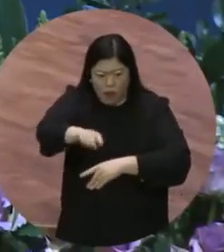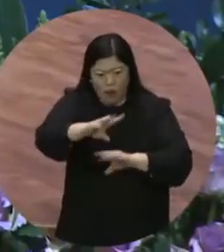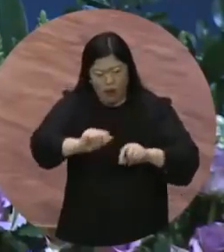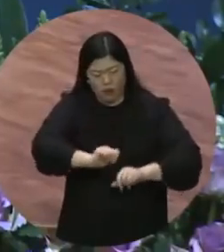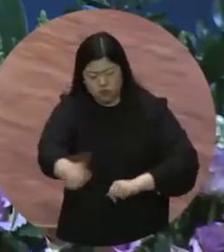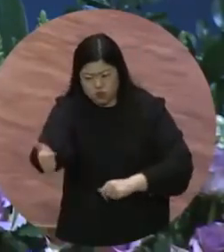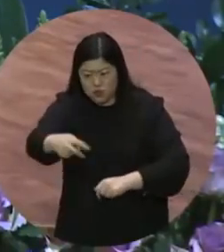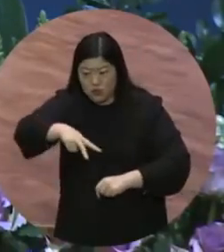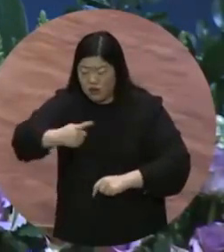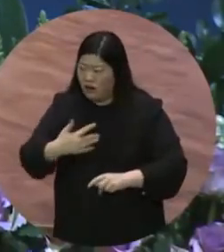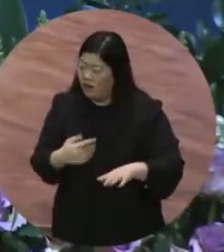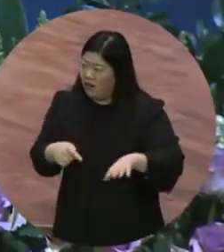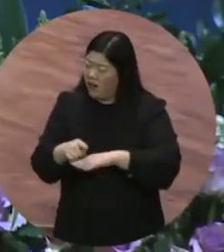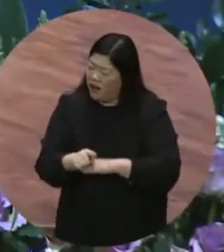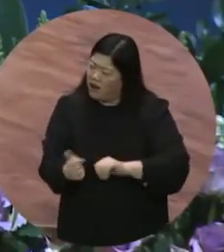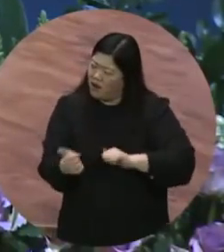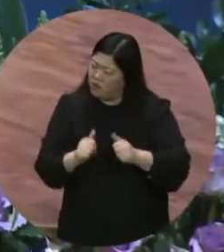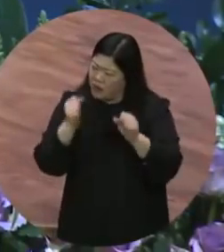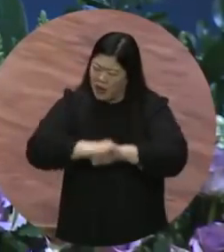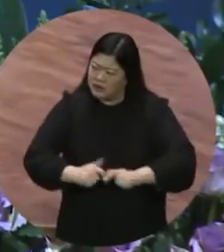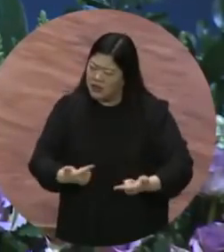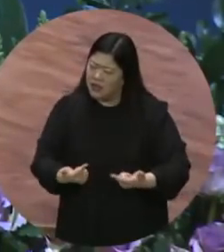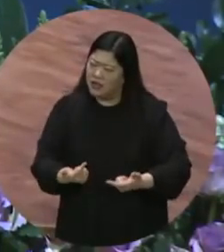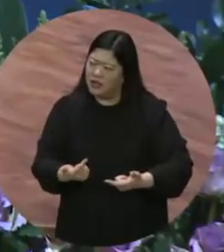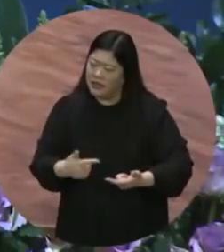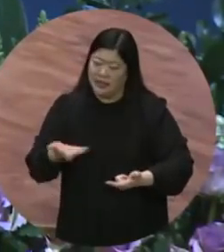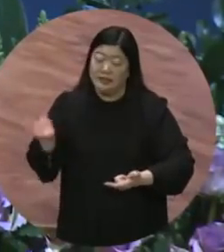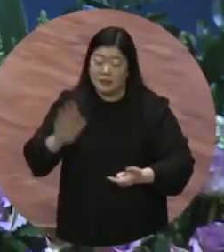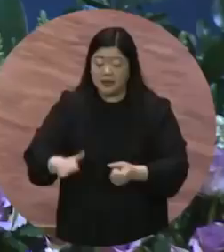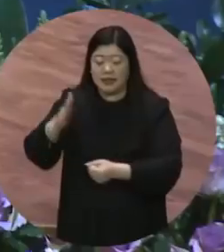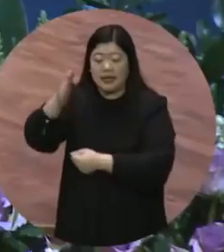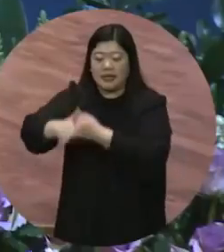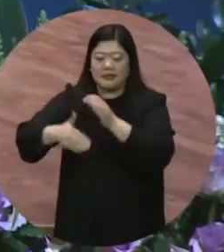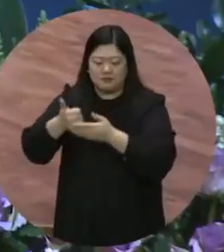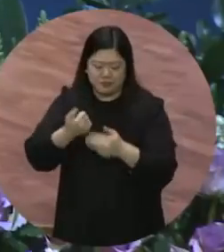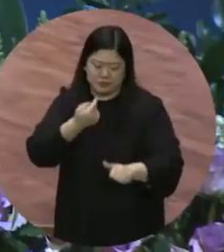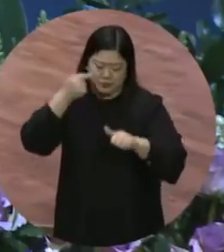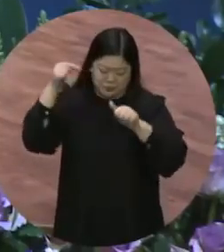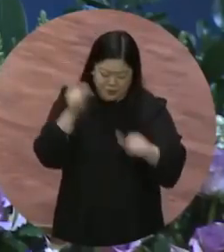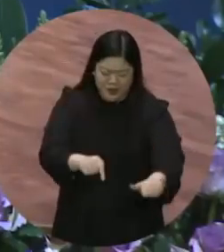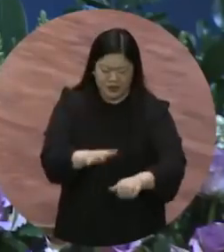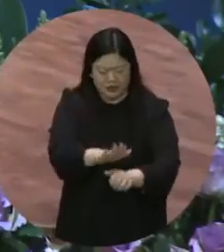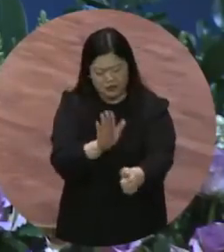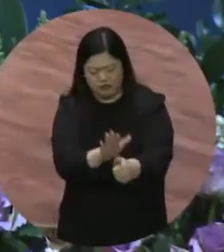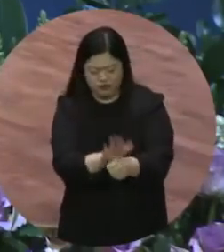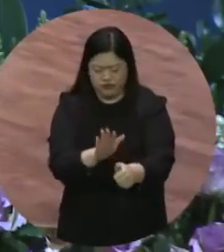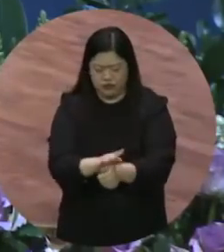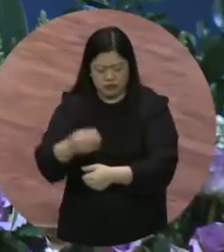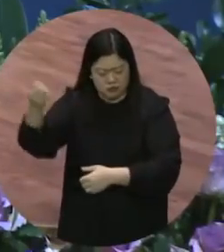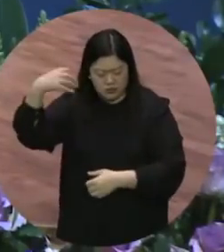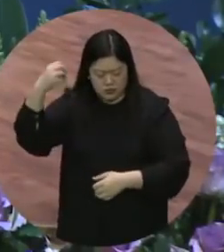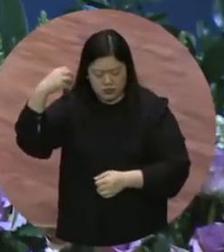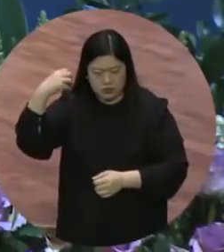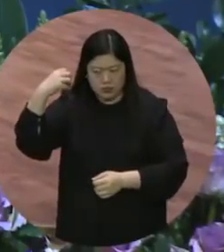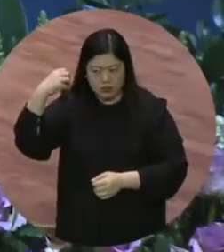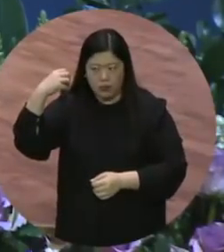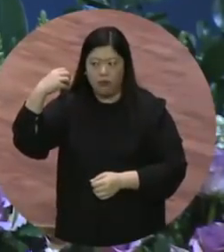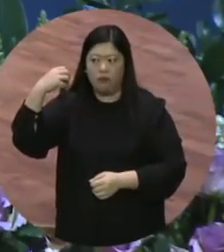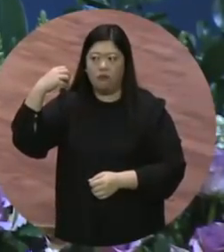하나님은 고난을 통해서 그의 귀를 열어주고 마음의 문을 열어주고